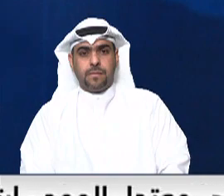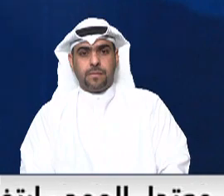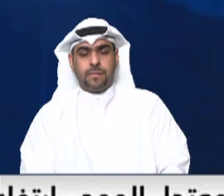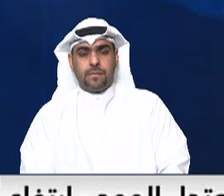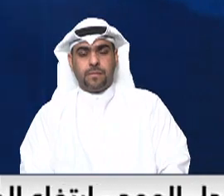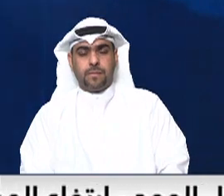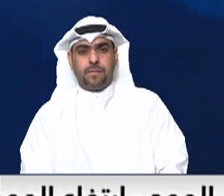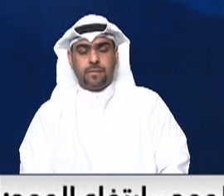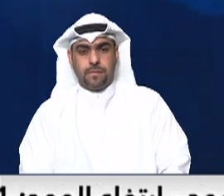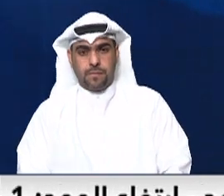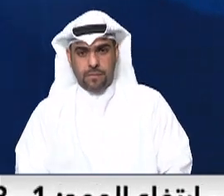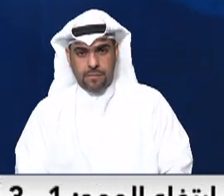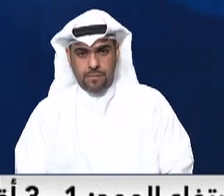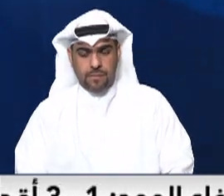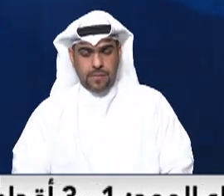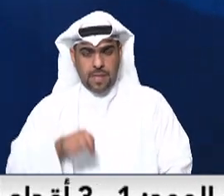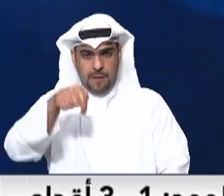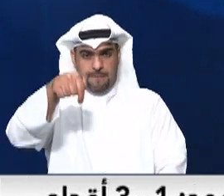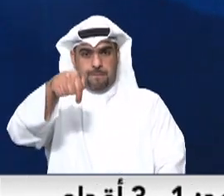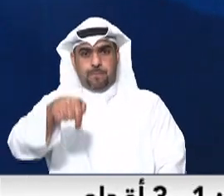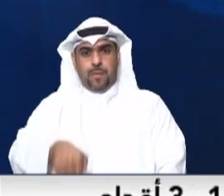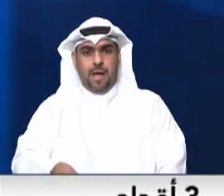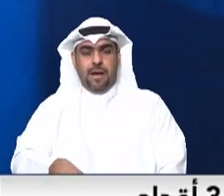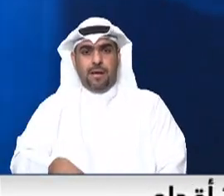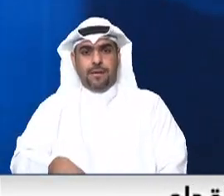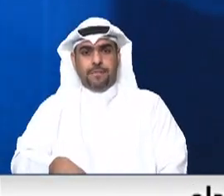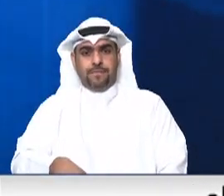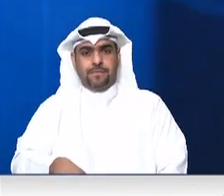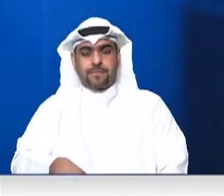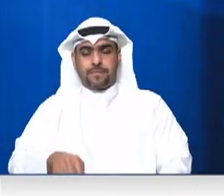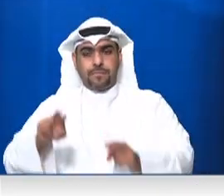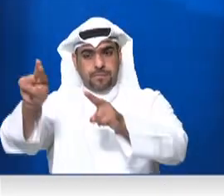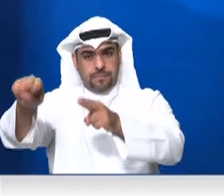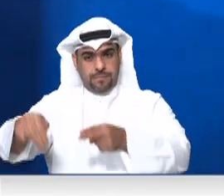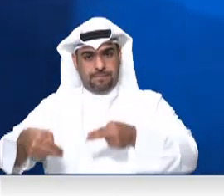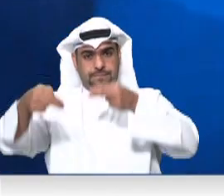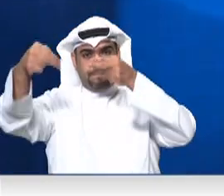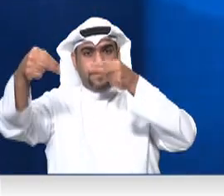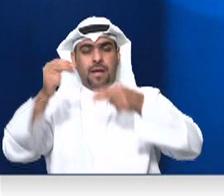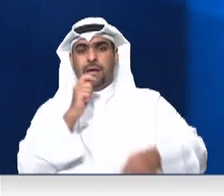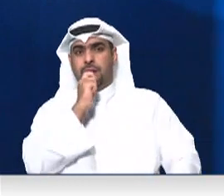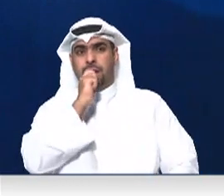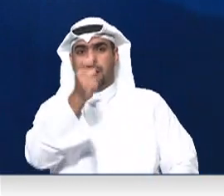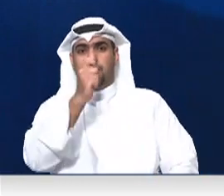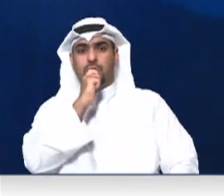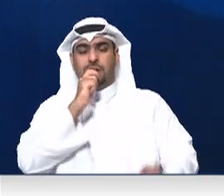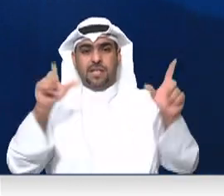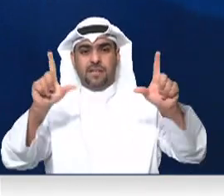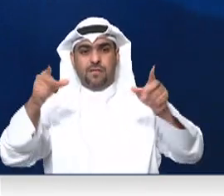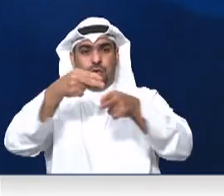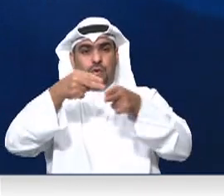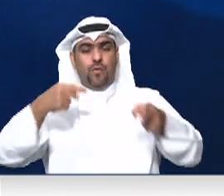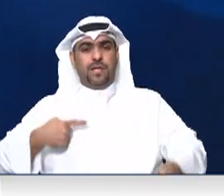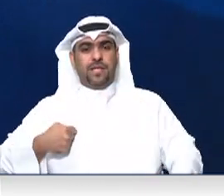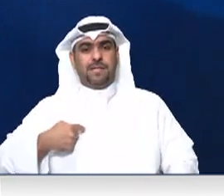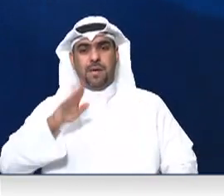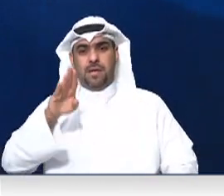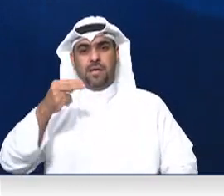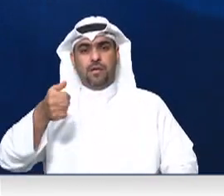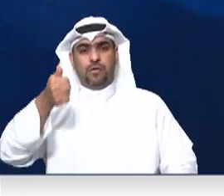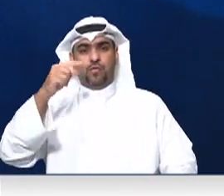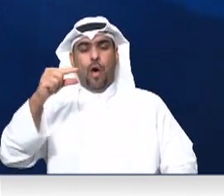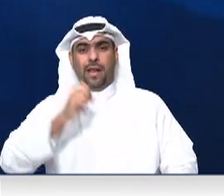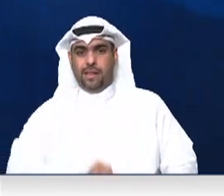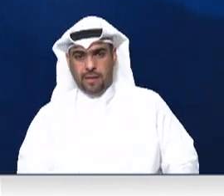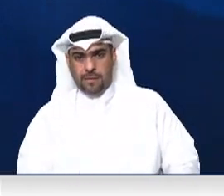ولمتابعة آخر التطورات في قطاع غزة تنضم إلينا مراسلة تلفزيون دولة الكويت سعاد الإمام. سعاد،